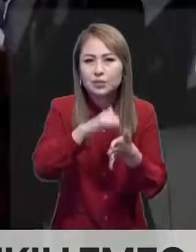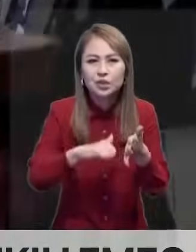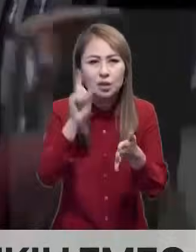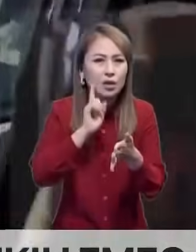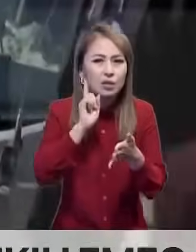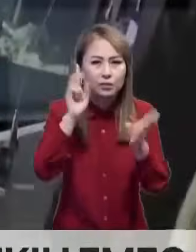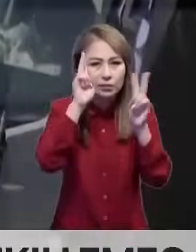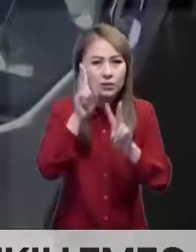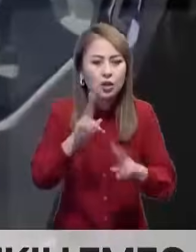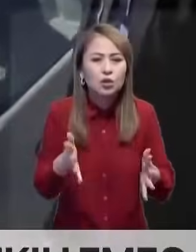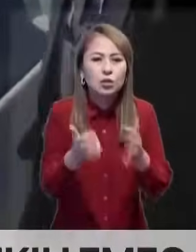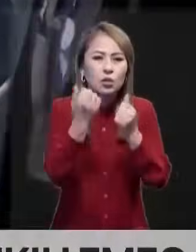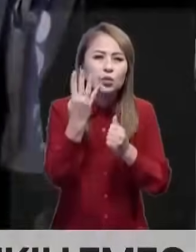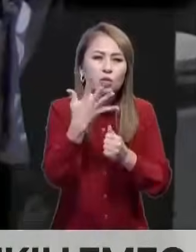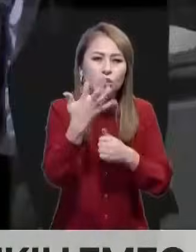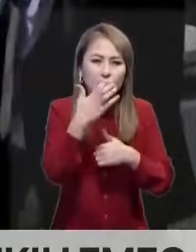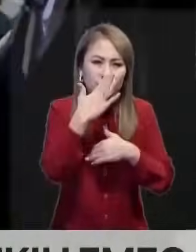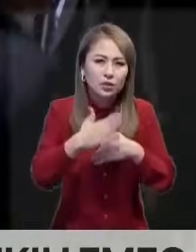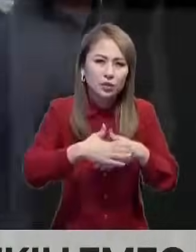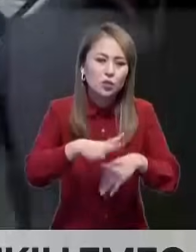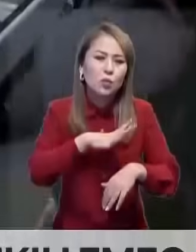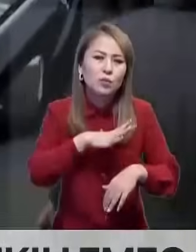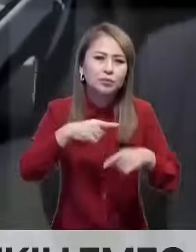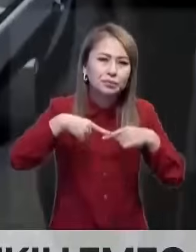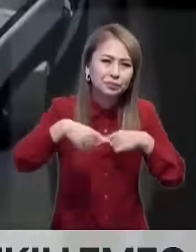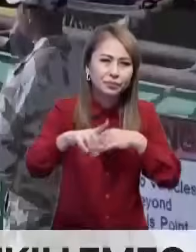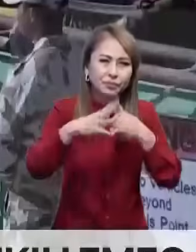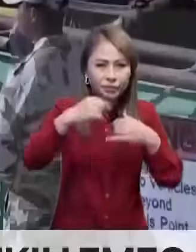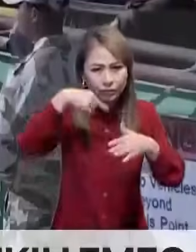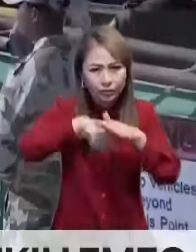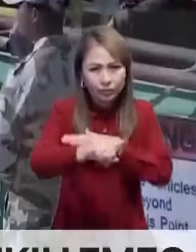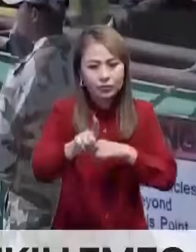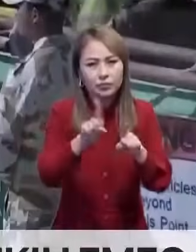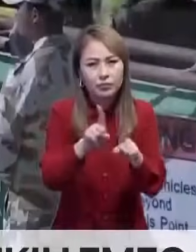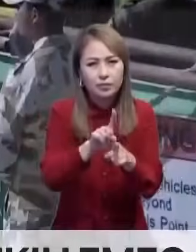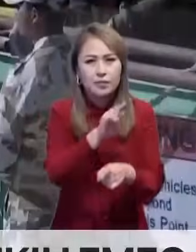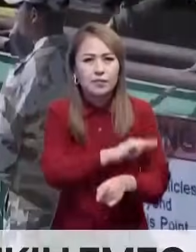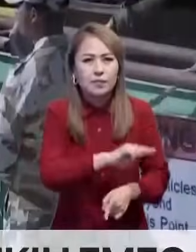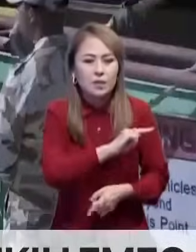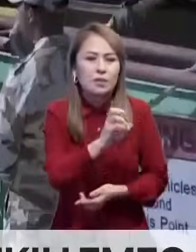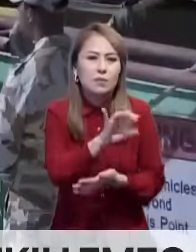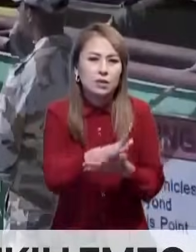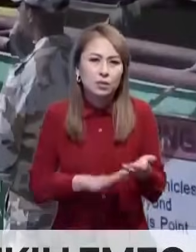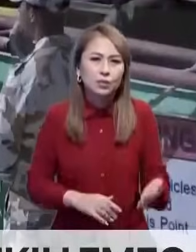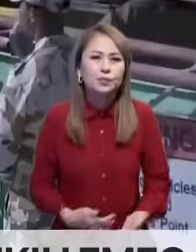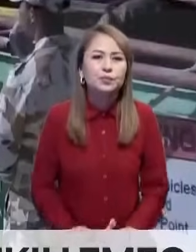әлі күнге дейін анықталған жоқ. Құтқарушылар 4,5 шақырымға созылған жер асты жолын бұрғылау жұмысын қайта